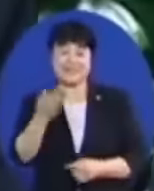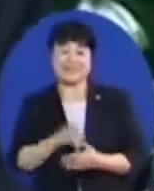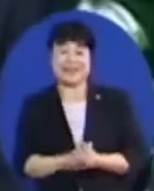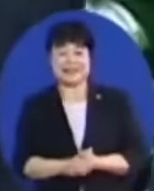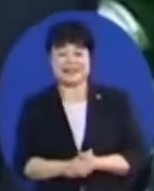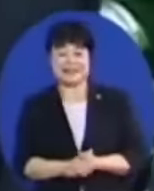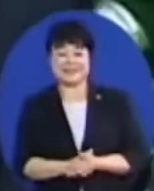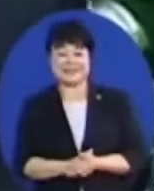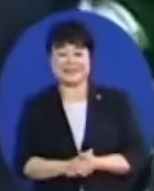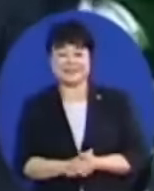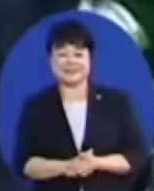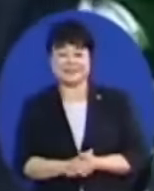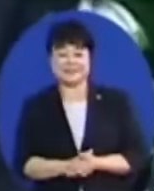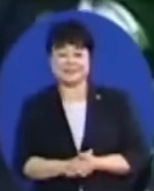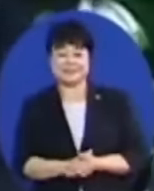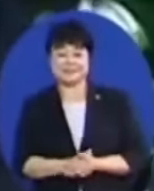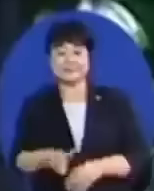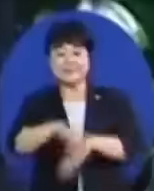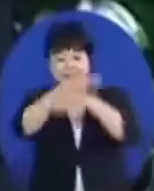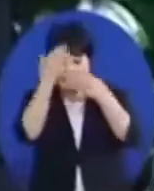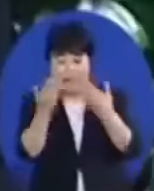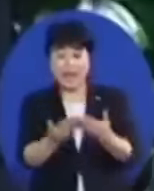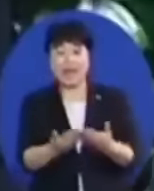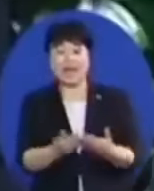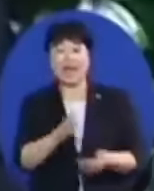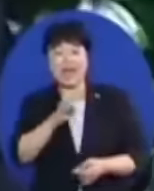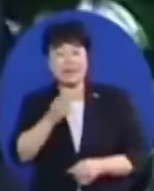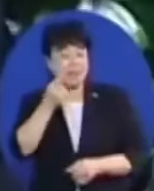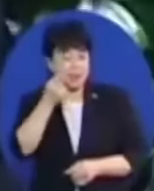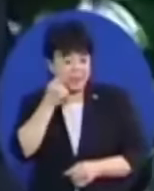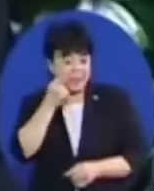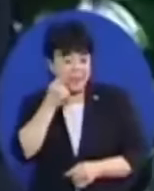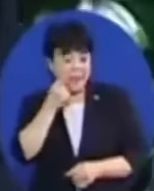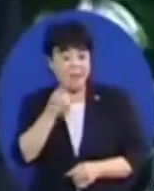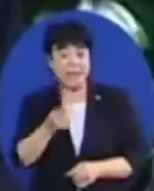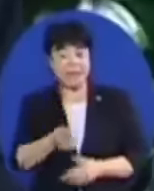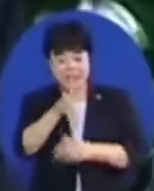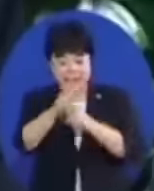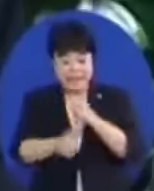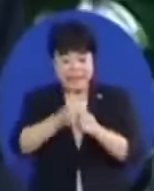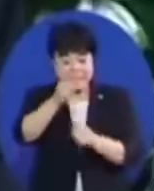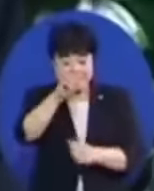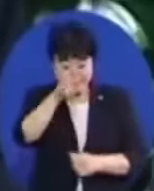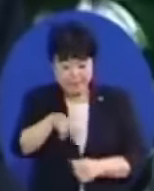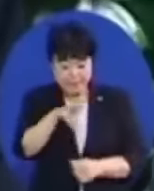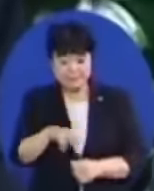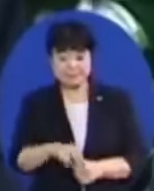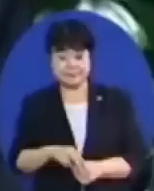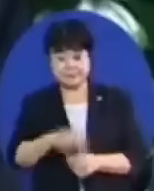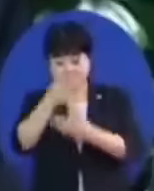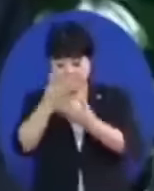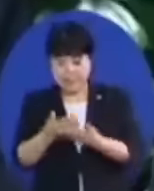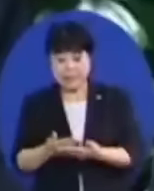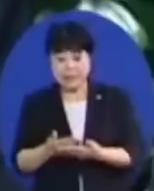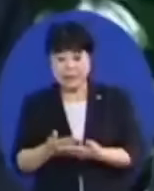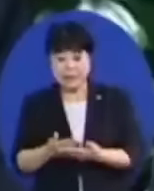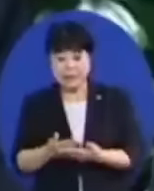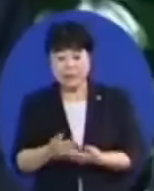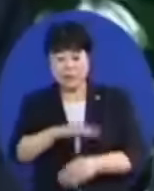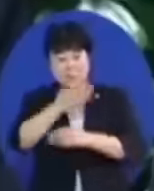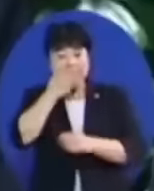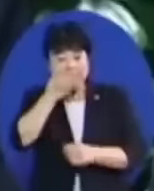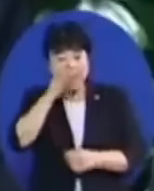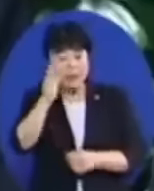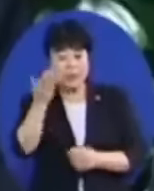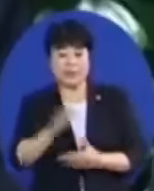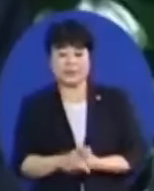것입니다. 다 못된다 안된다 해도 하나님의 말씀을 받으면 능치 못하심이 없는